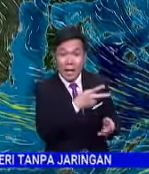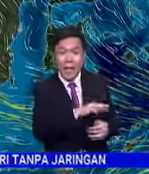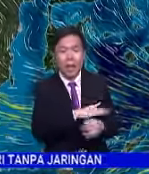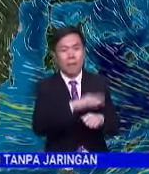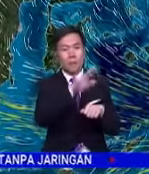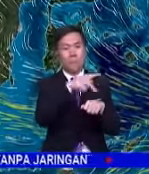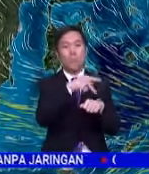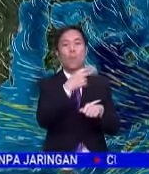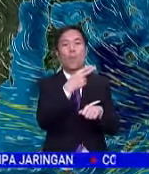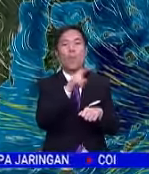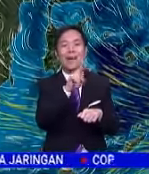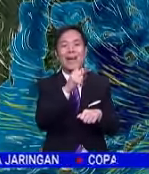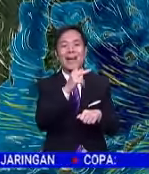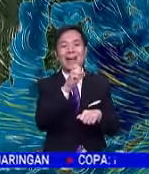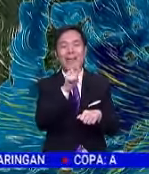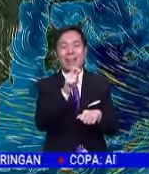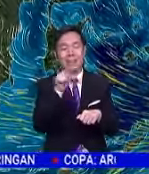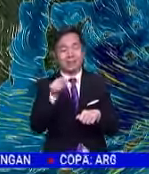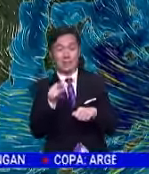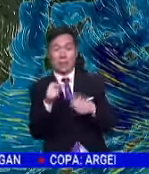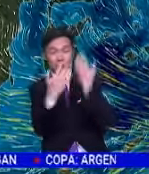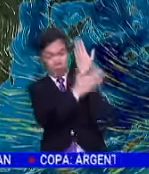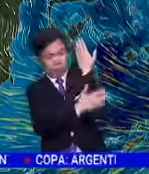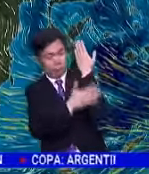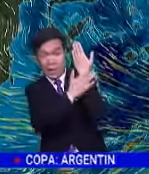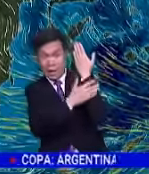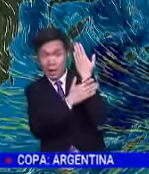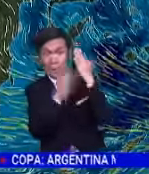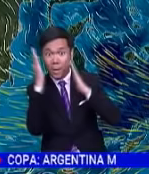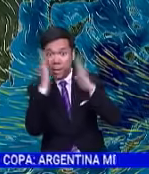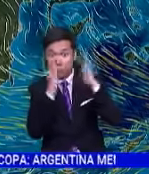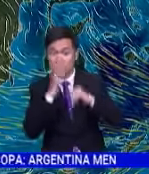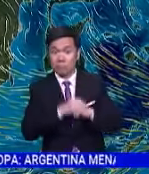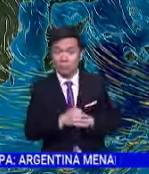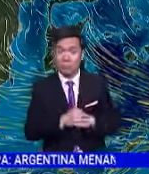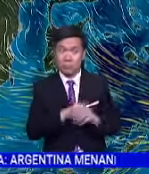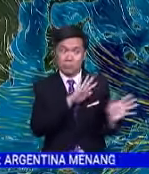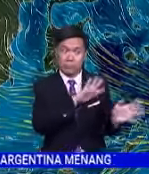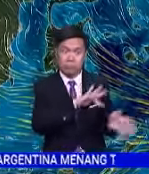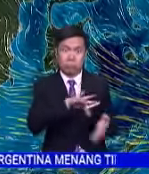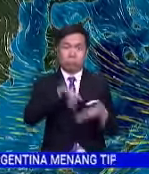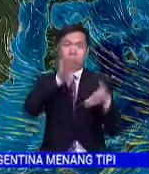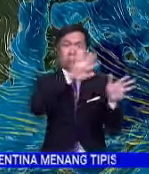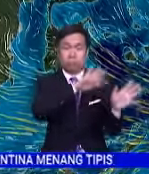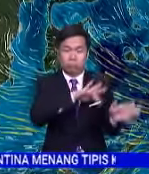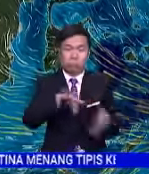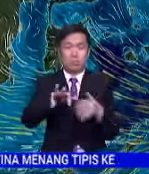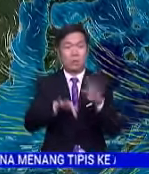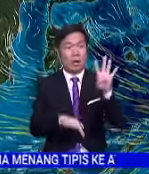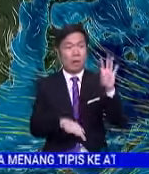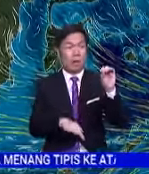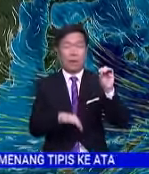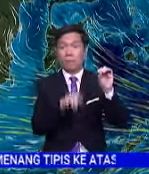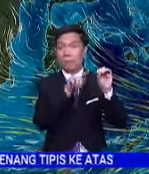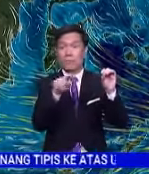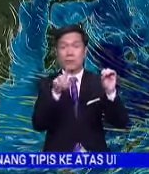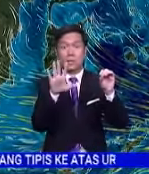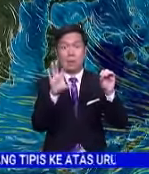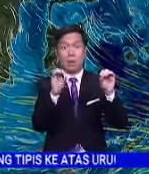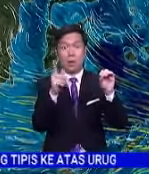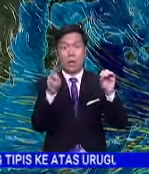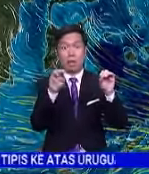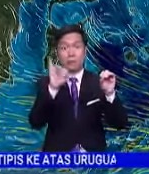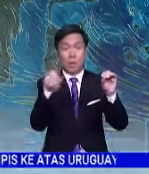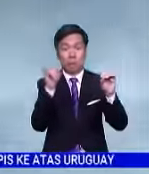Phuket dan juga kawasan perairan rantau negara kita dijangka akan menjangkaui antara 40 40 hingga 50 km